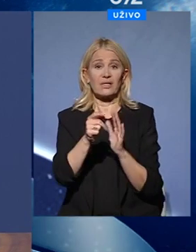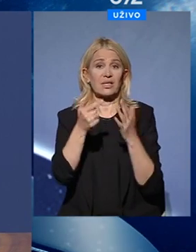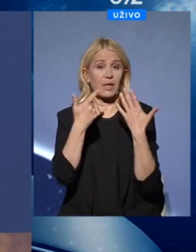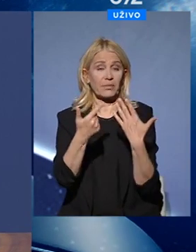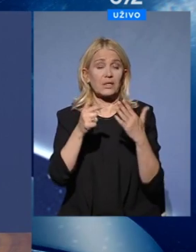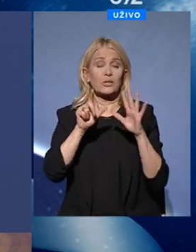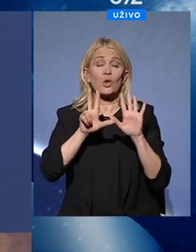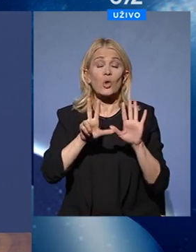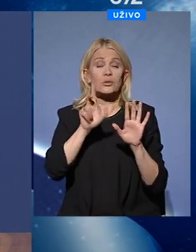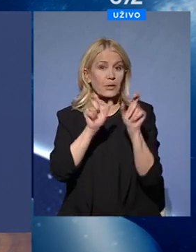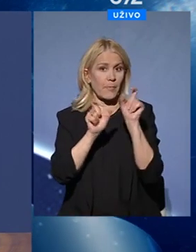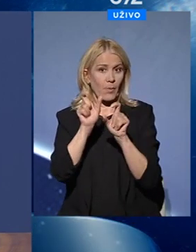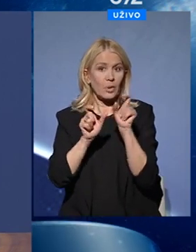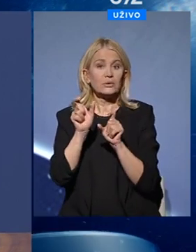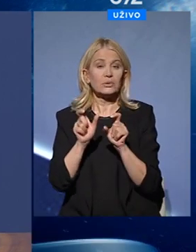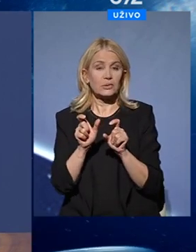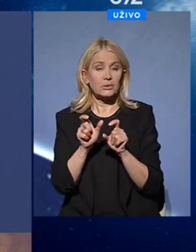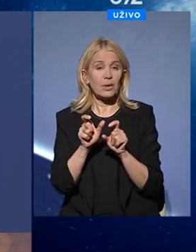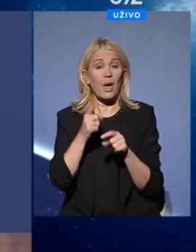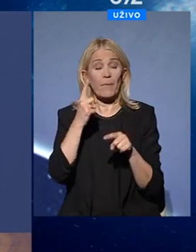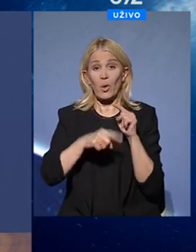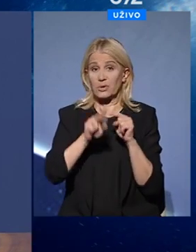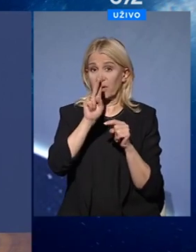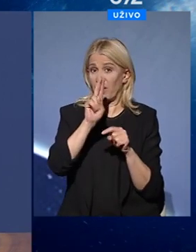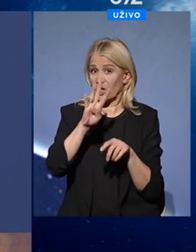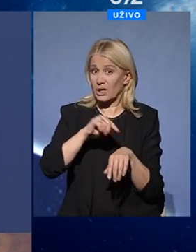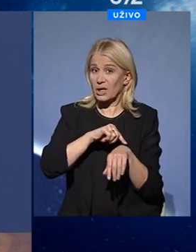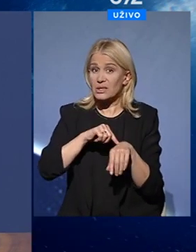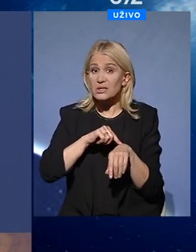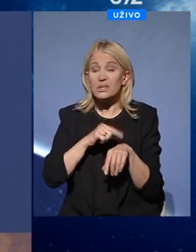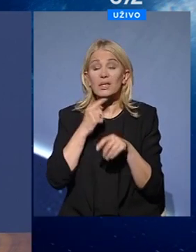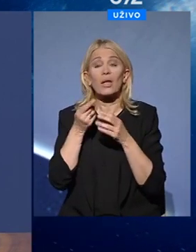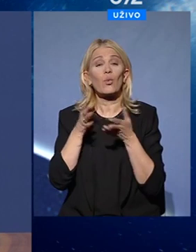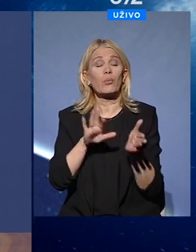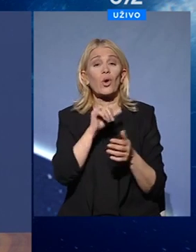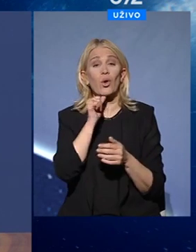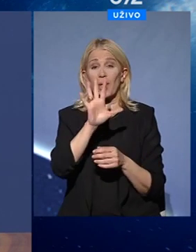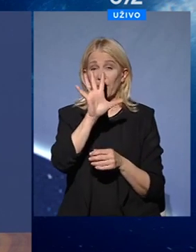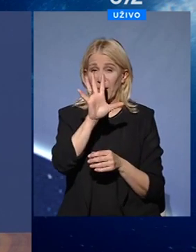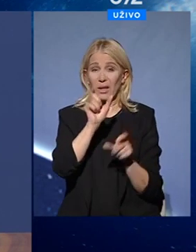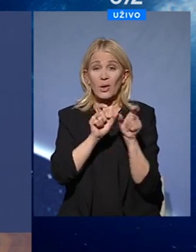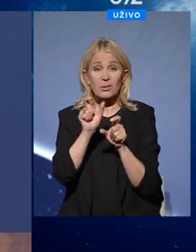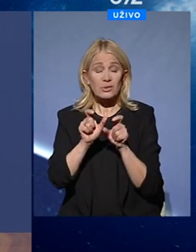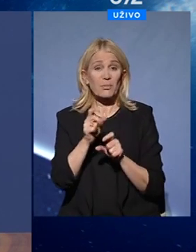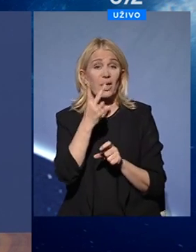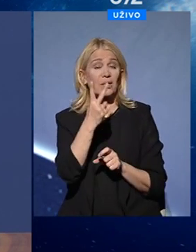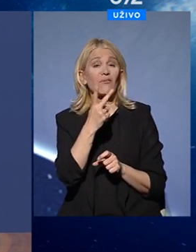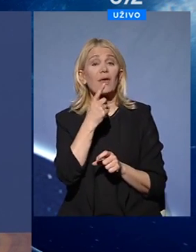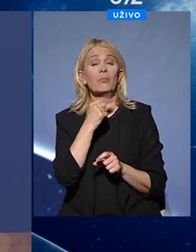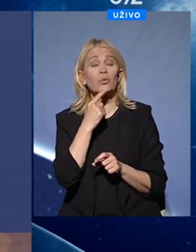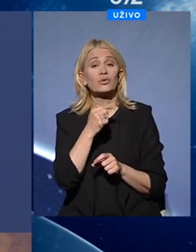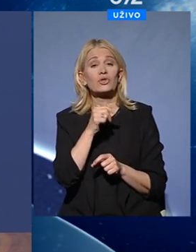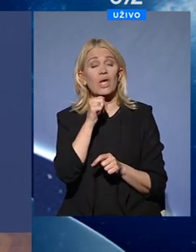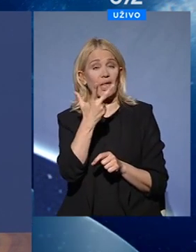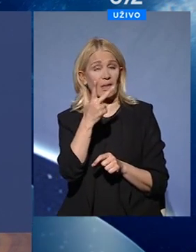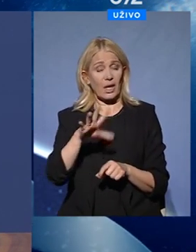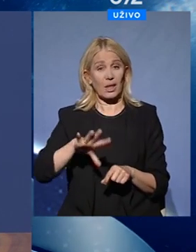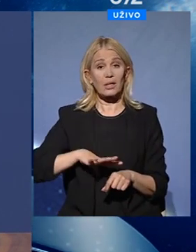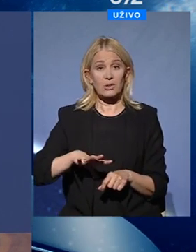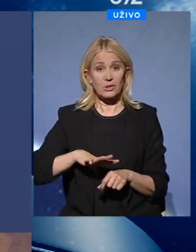26.278 osoba. U posljednjih 24 časa preminulo je 5 osoba, 2 osobe muškog pola i 3